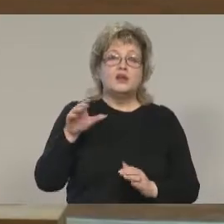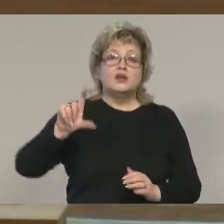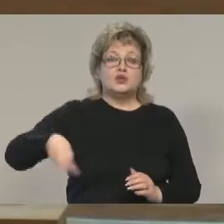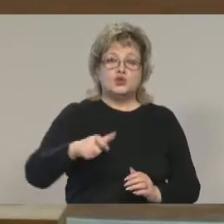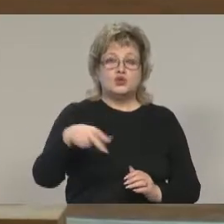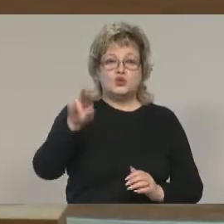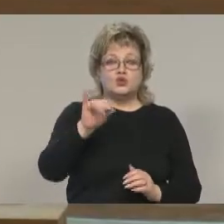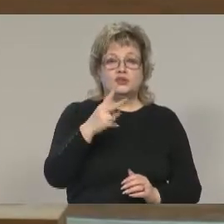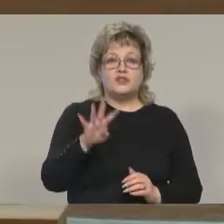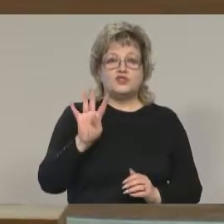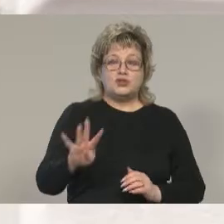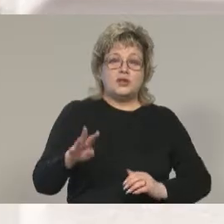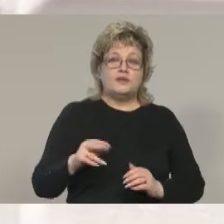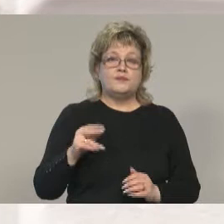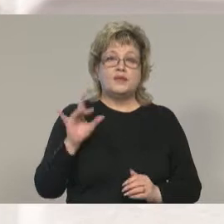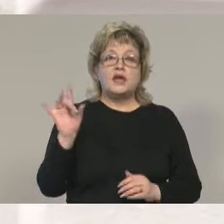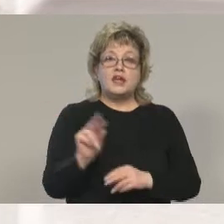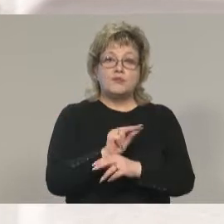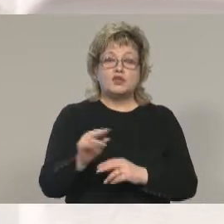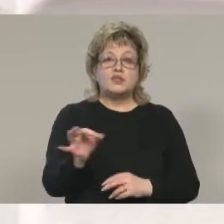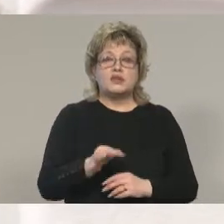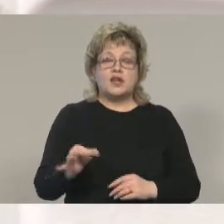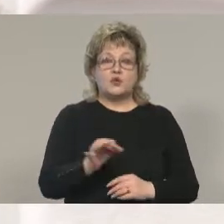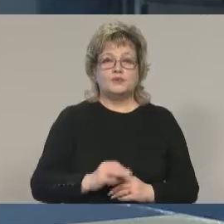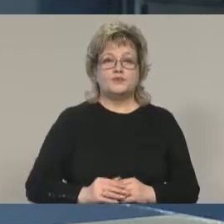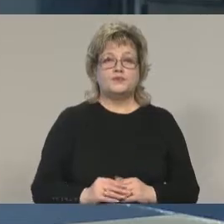Руслан Хамчиев, Дон 24, Ремонтинский район.